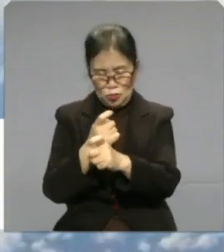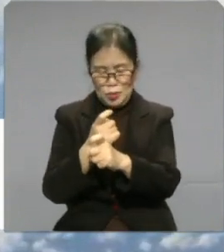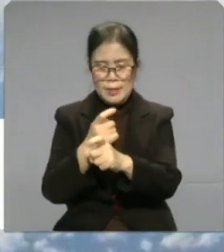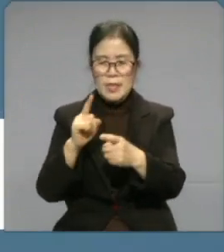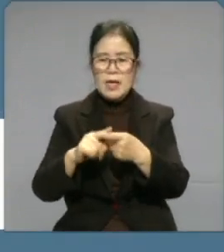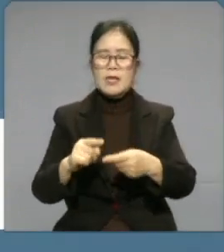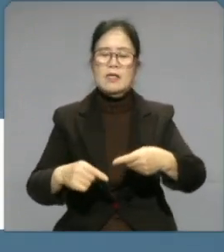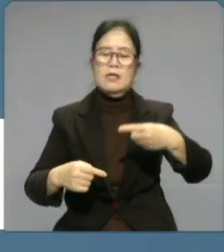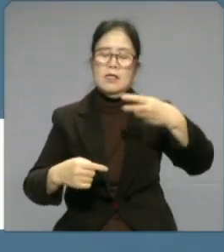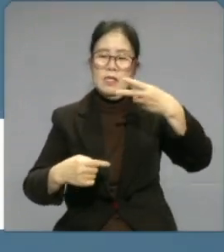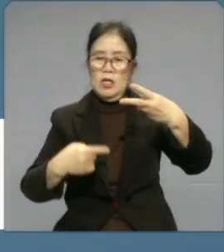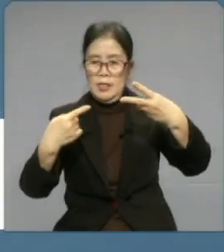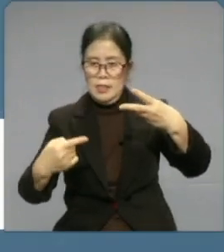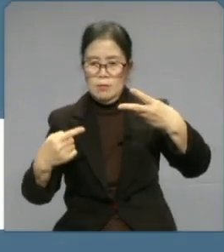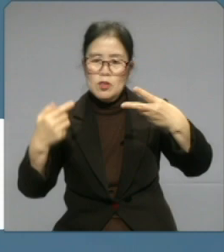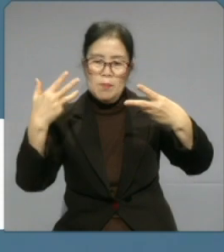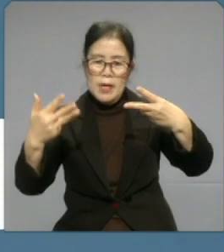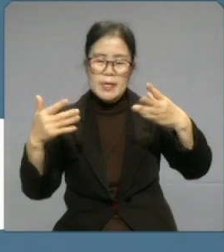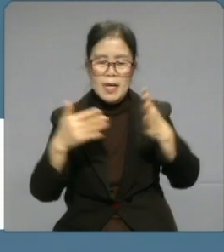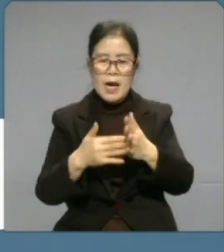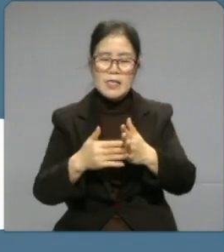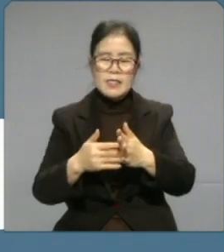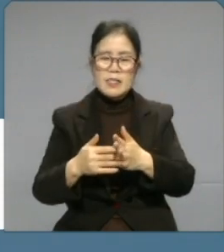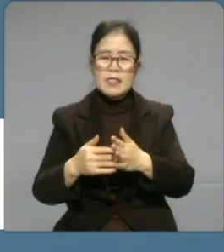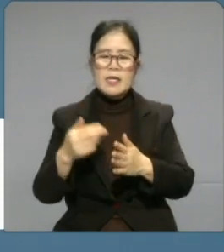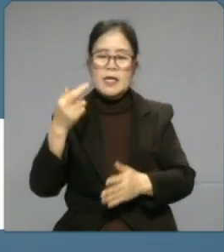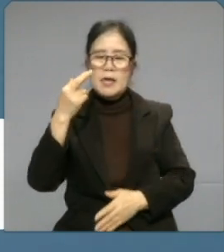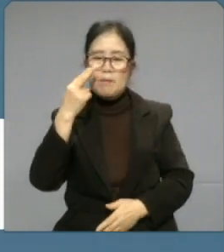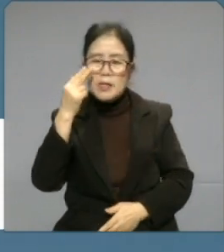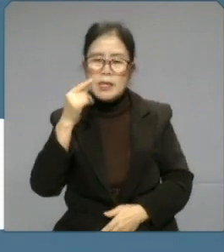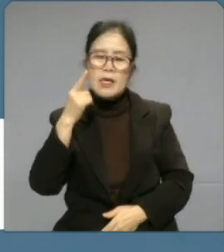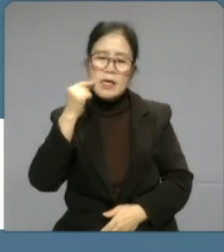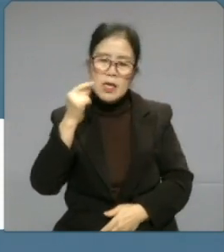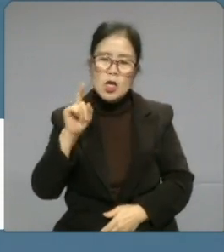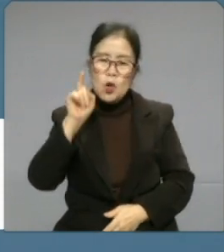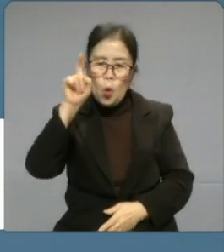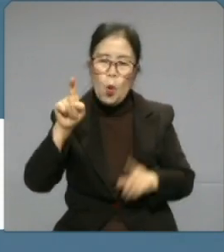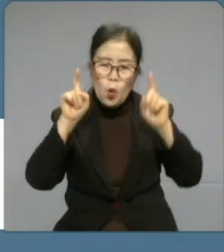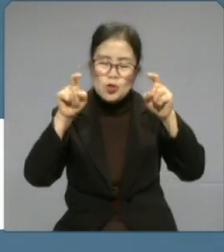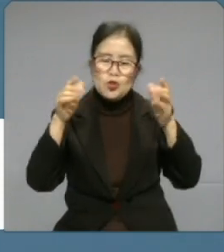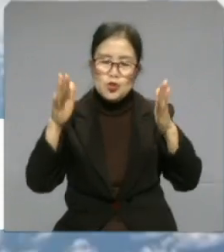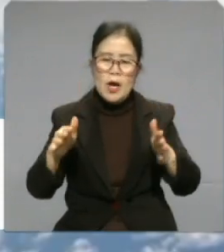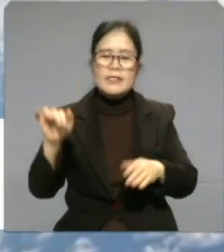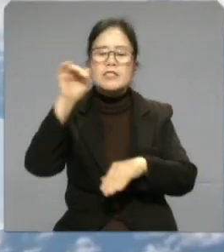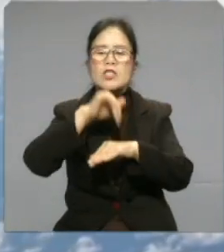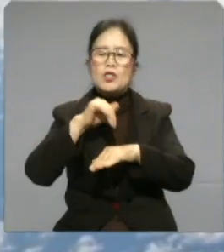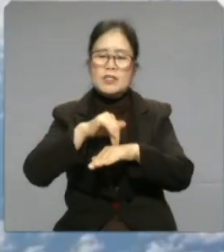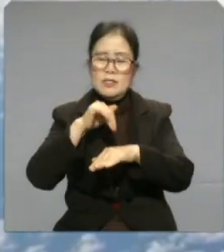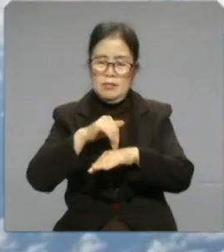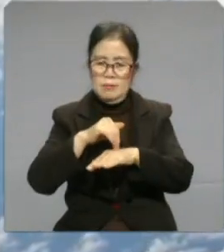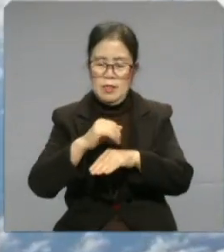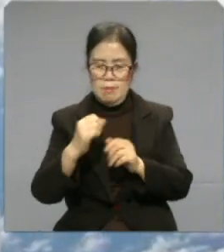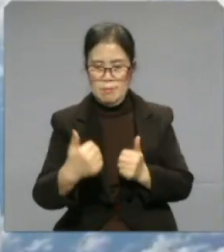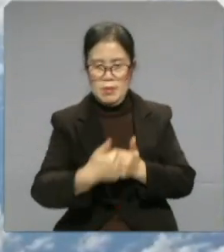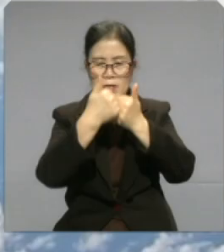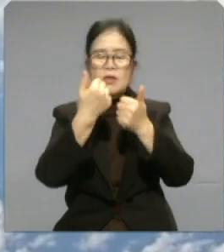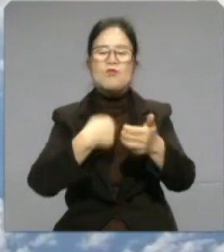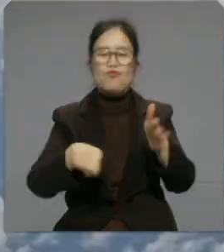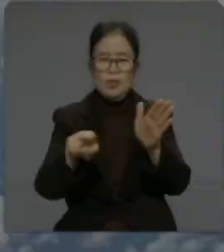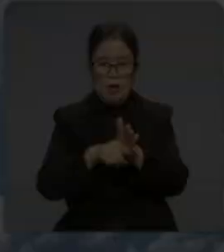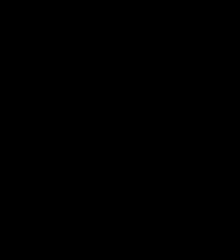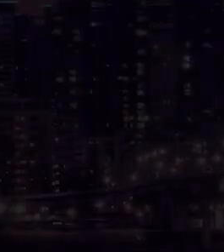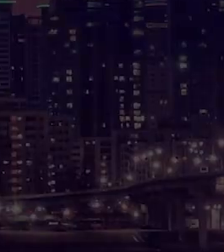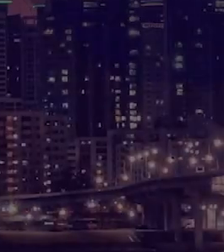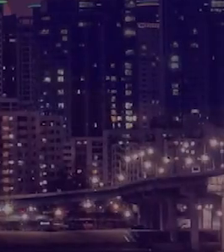이달 1일부터 8일까지 진행된 미일 호주관 키지 24 지휘소 연습에 대응하기 위한 차원으로 해석됩니다